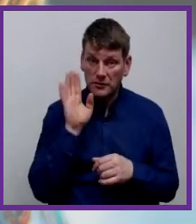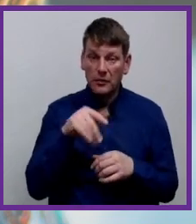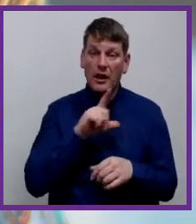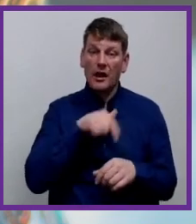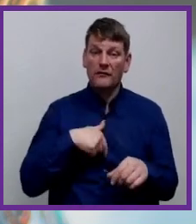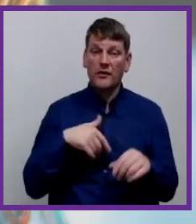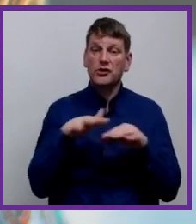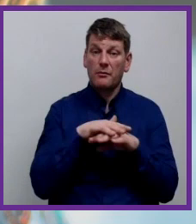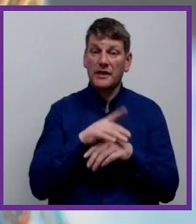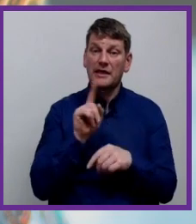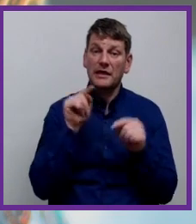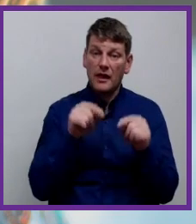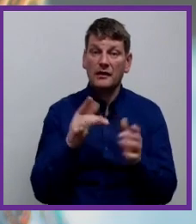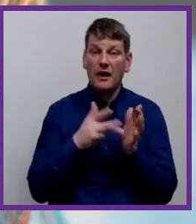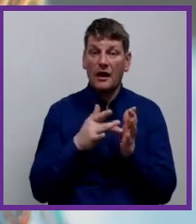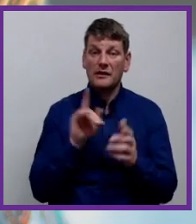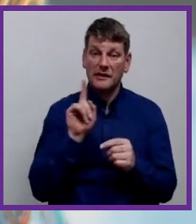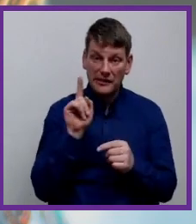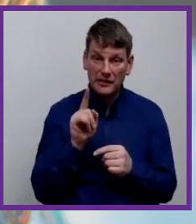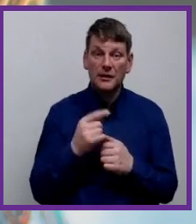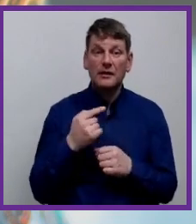ir tāda, kāda tā ir, un tad mēs arī kā runājam.